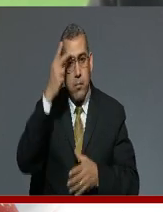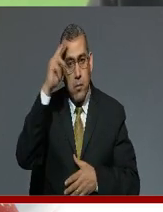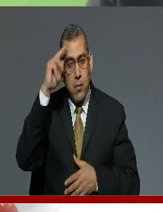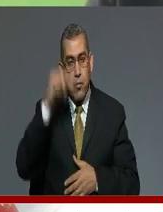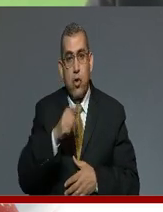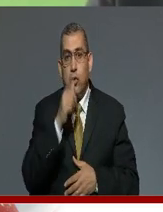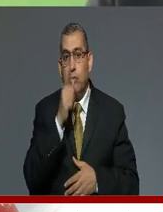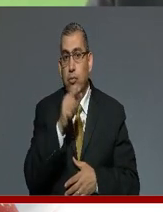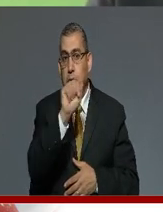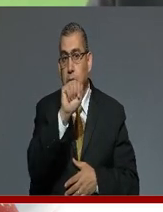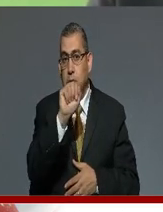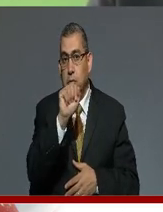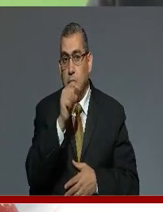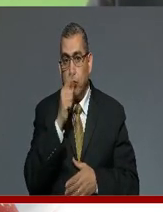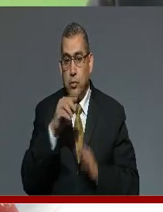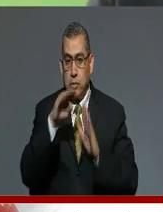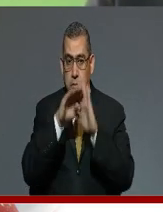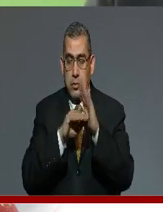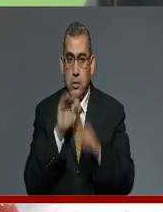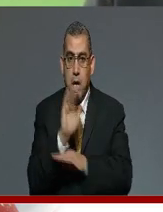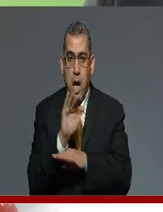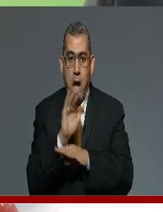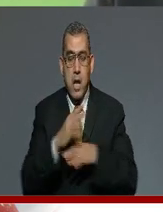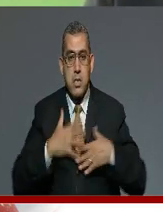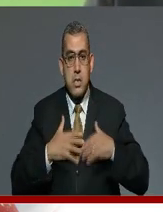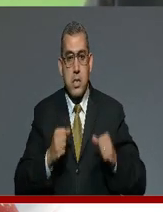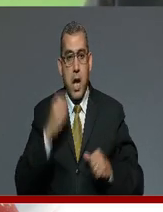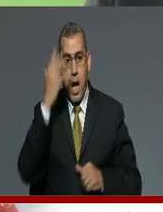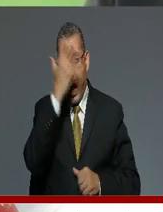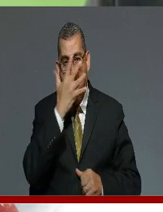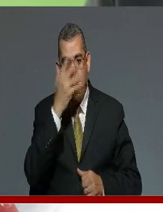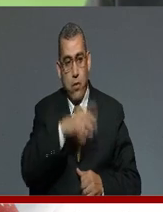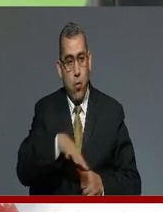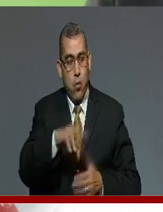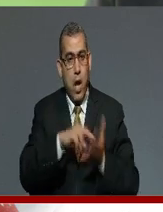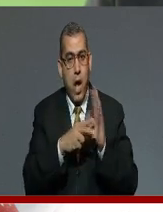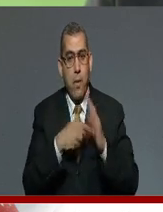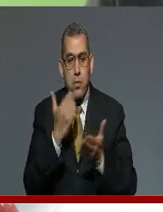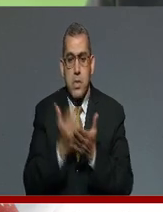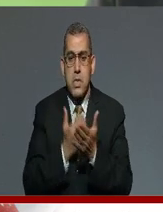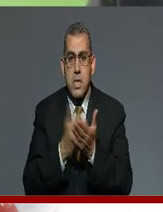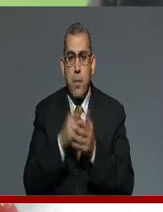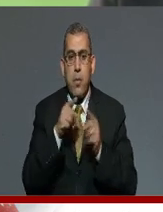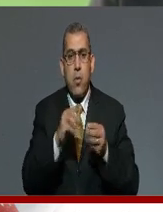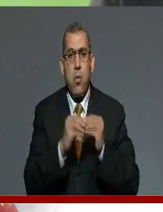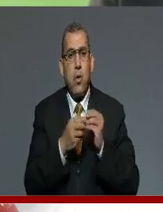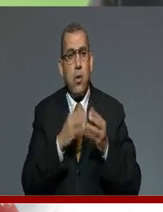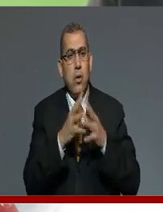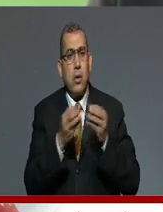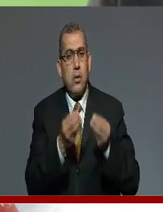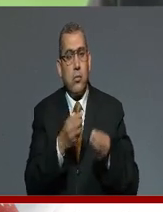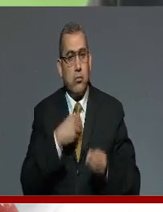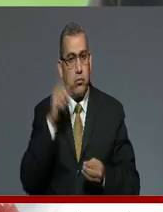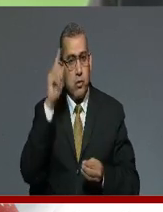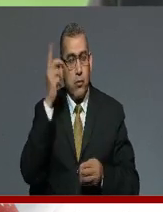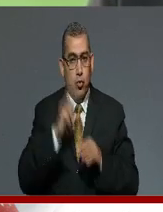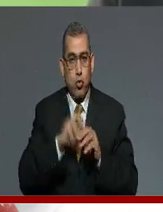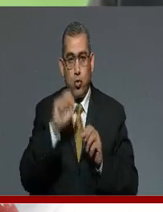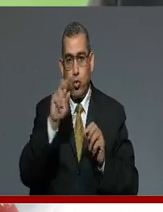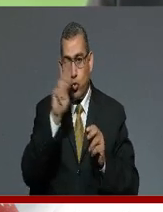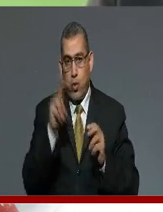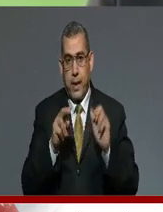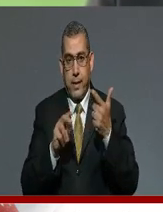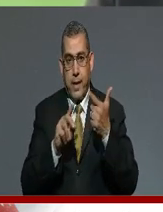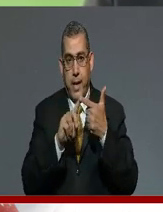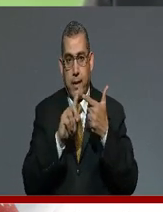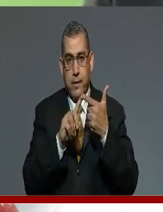تتحدث عن نظام الرعايه الصحيه في افريقيا ولماذا يجب ان نقوم بالاستثمار فيه وكذلك سؤال اخر